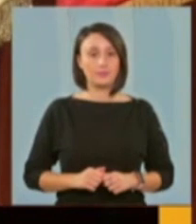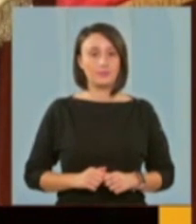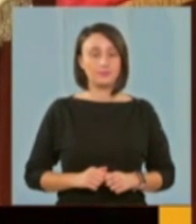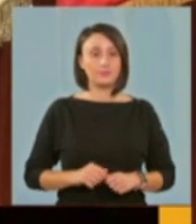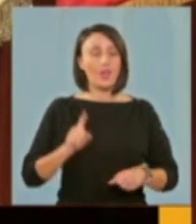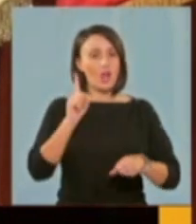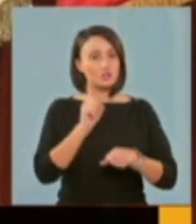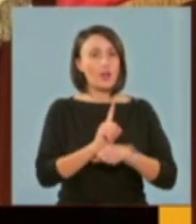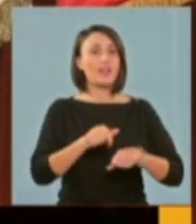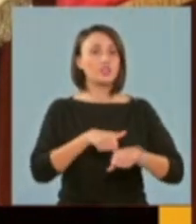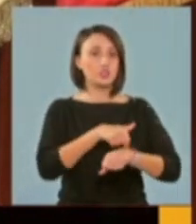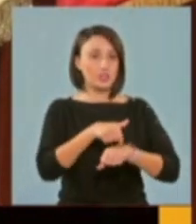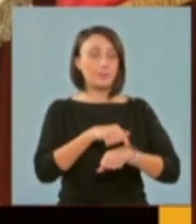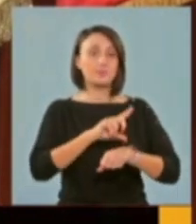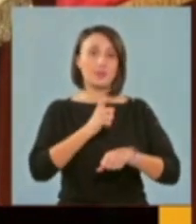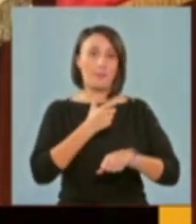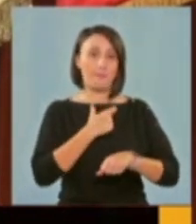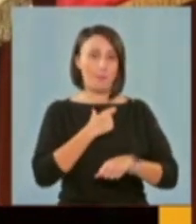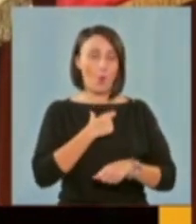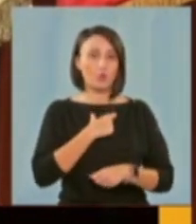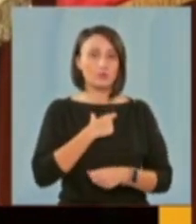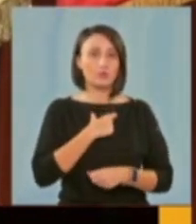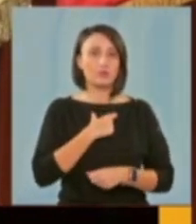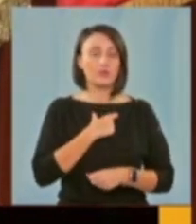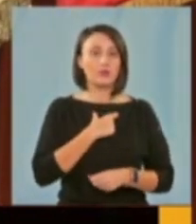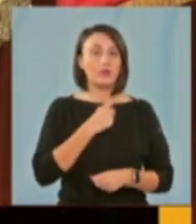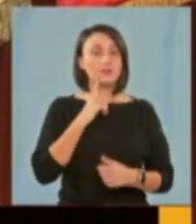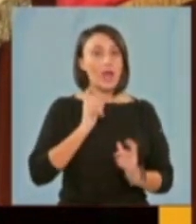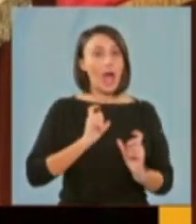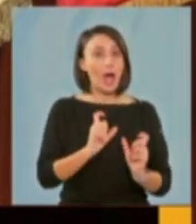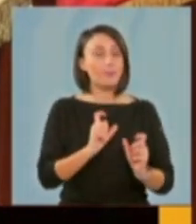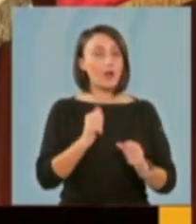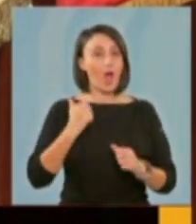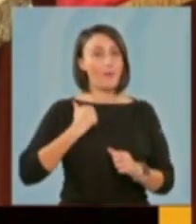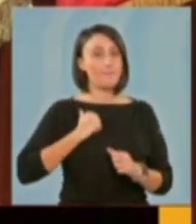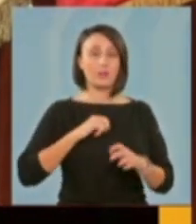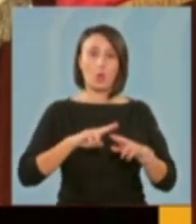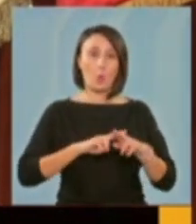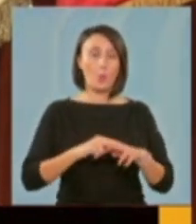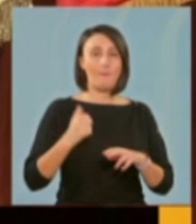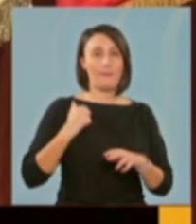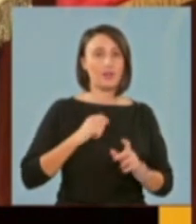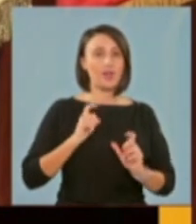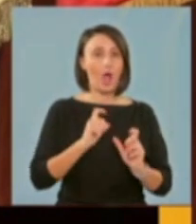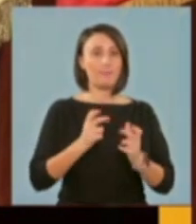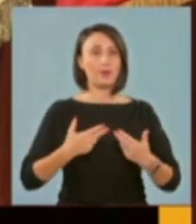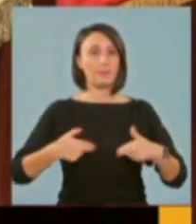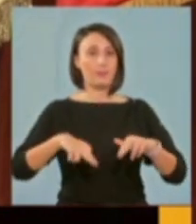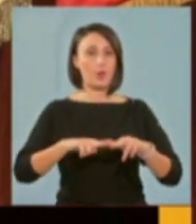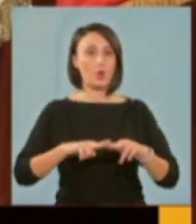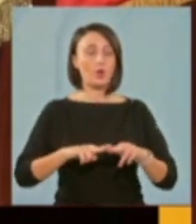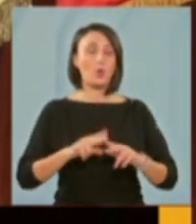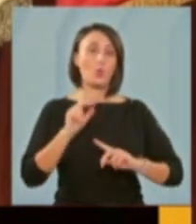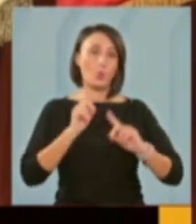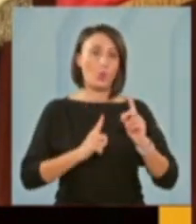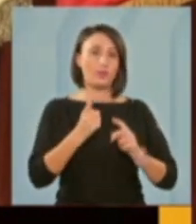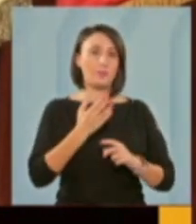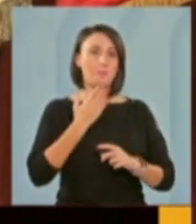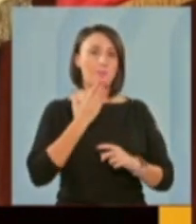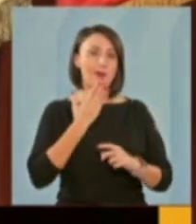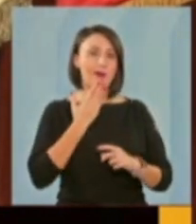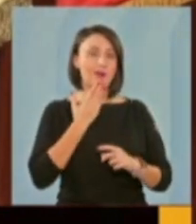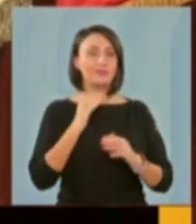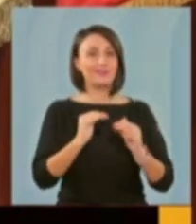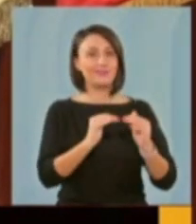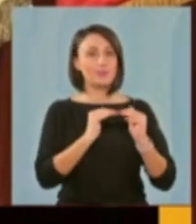același timp să pot să apăr armata așa cum armata ne apără pe noi. Uneori, din nefericire,